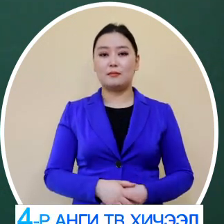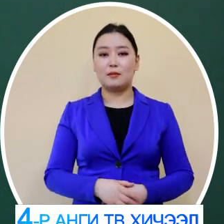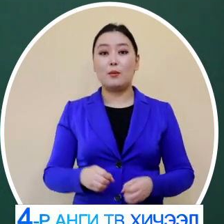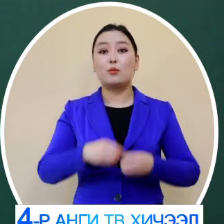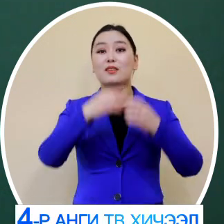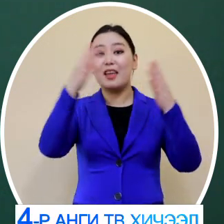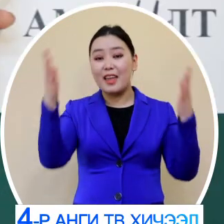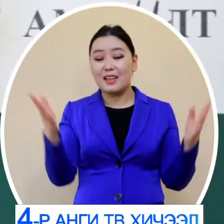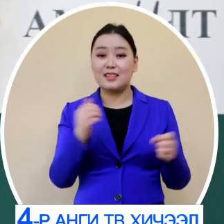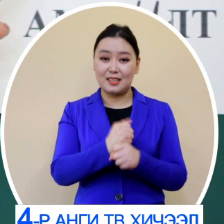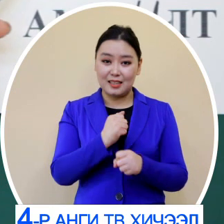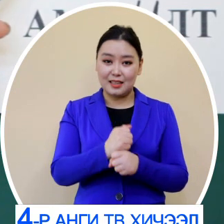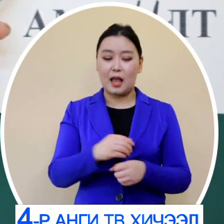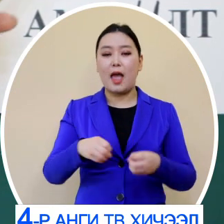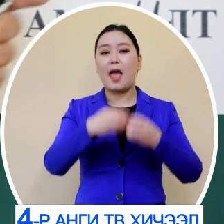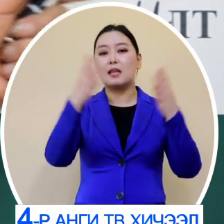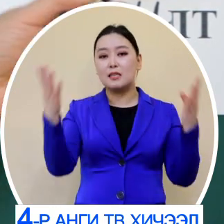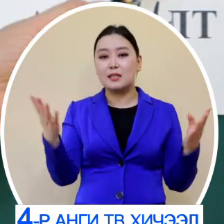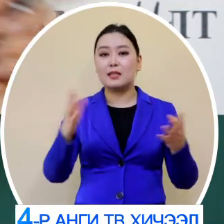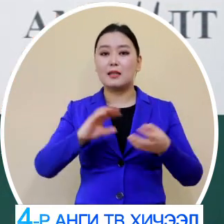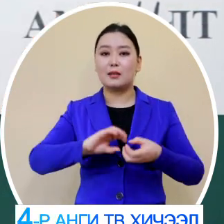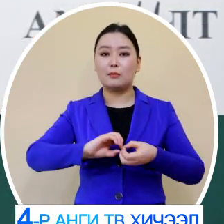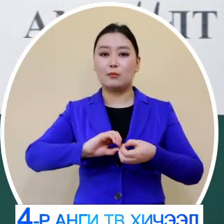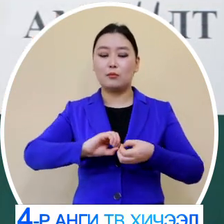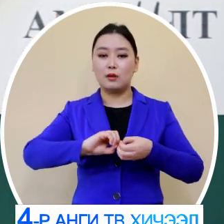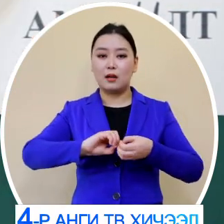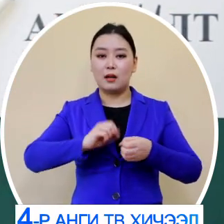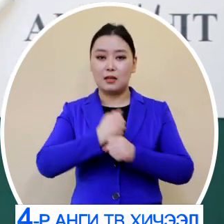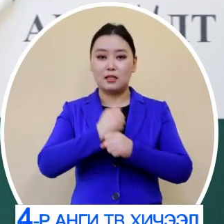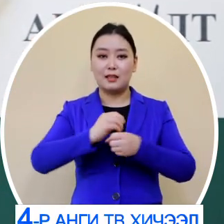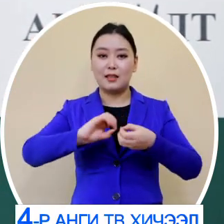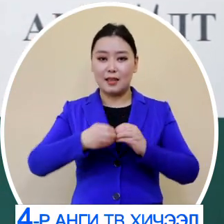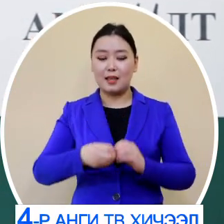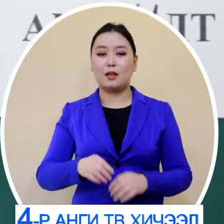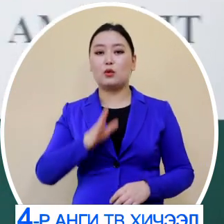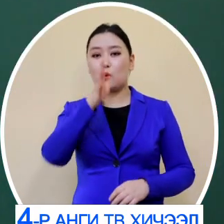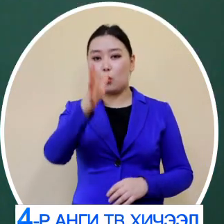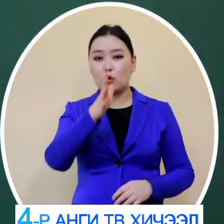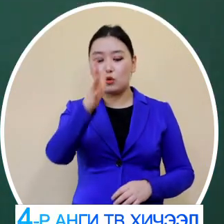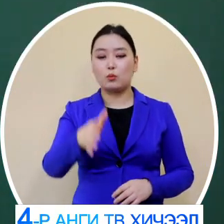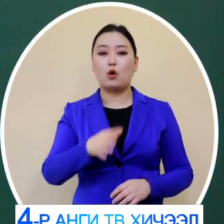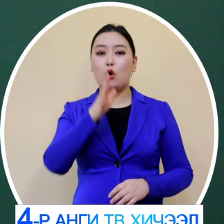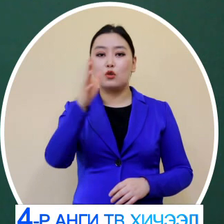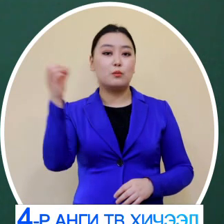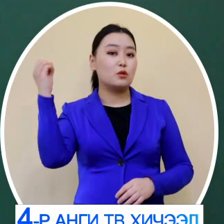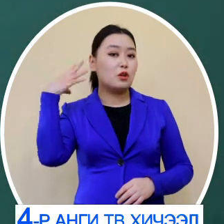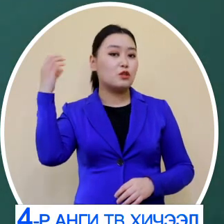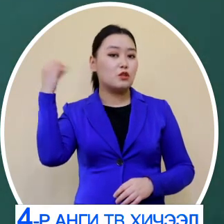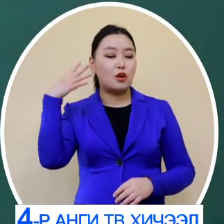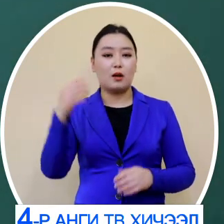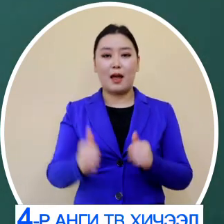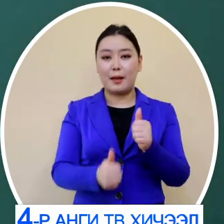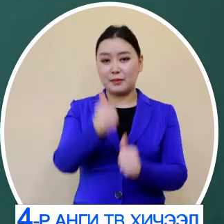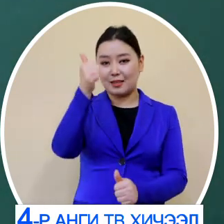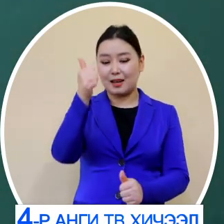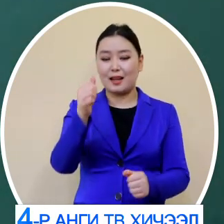дээр бүтээлч ажил, ажил хийх, дуу хөгжим, хөгжим сонсох,